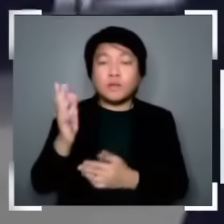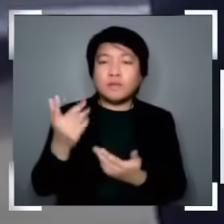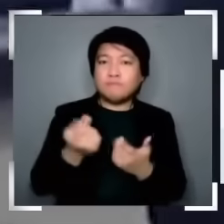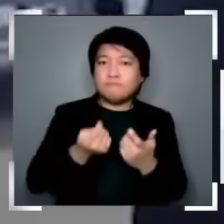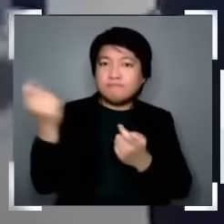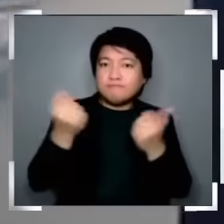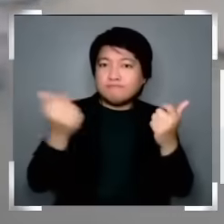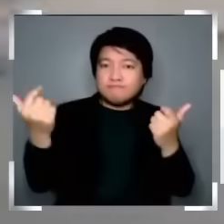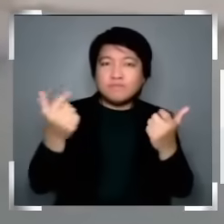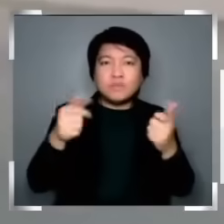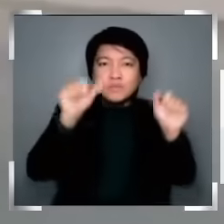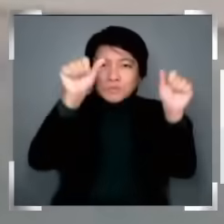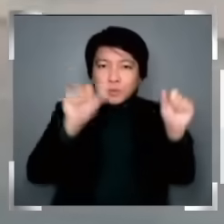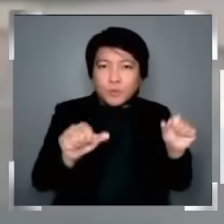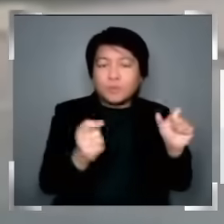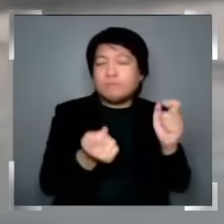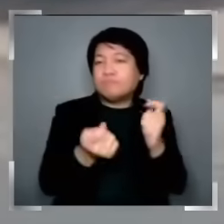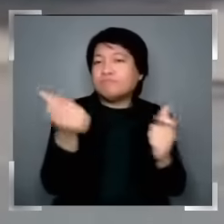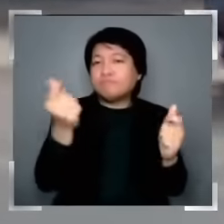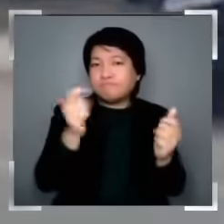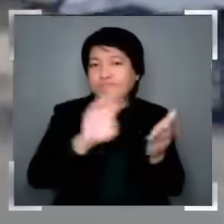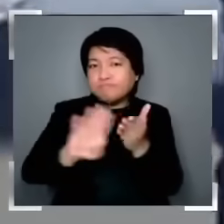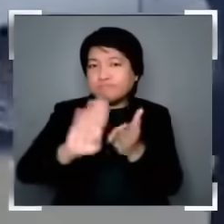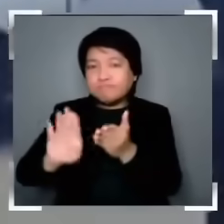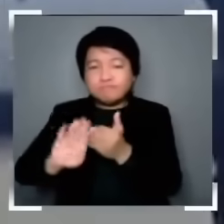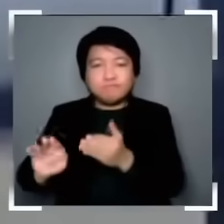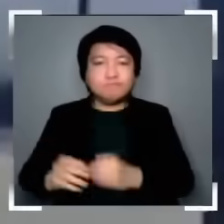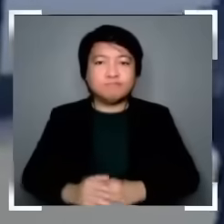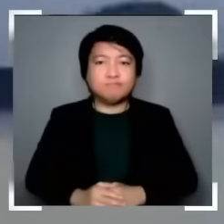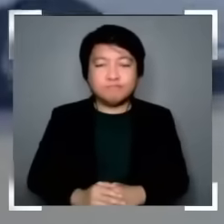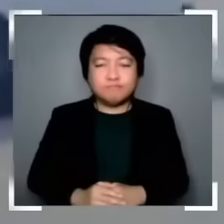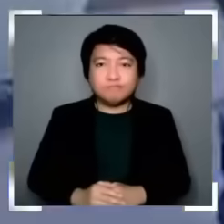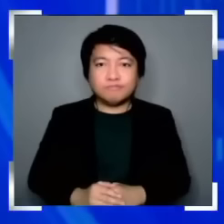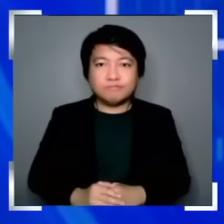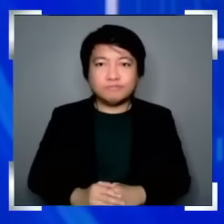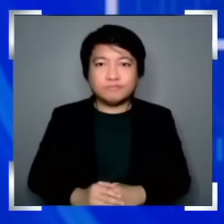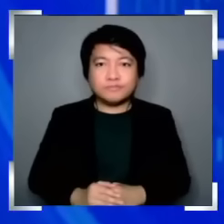pangunahan ng COMELEC Task Force kontra EPAL.